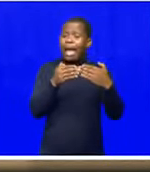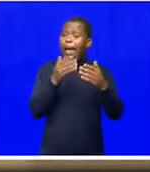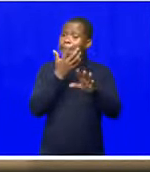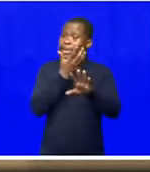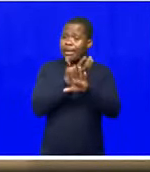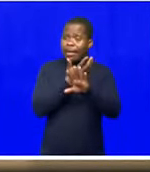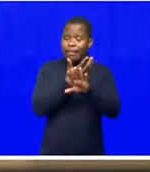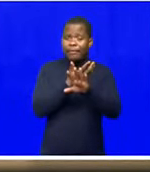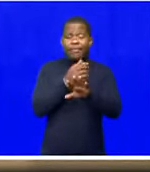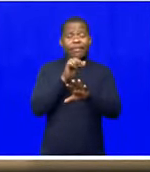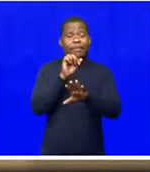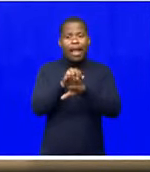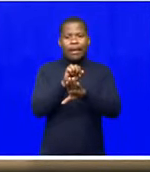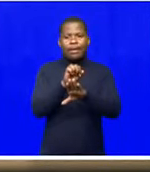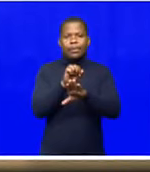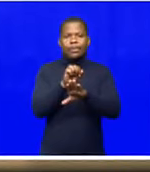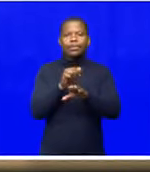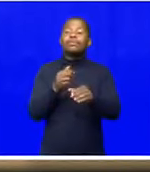Kubonakele ukuthi